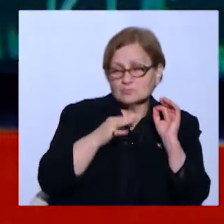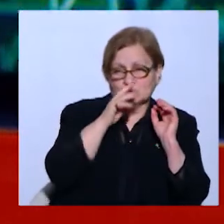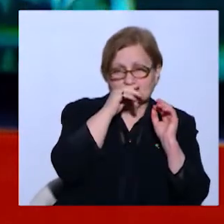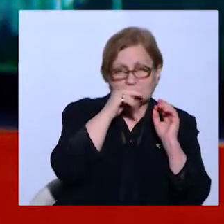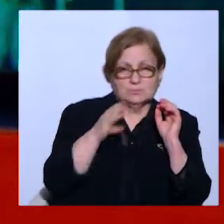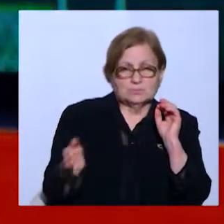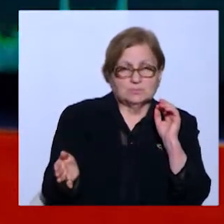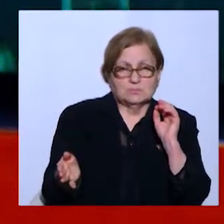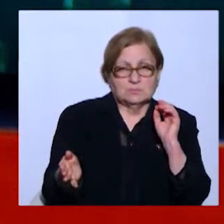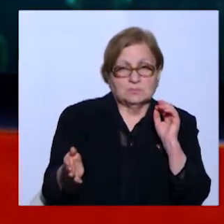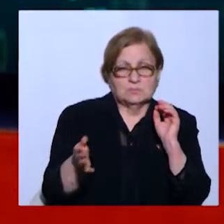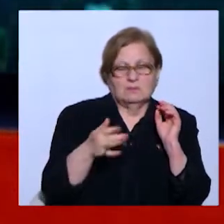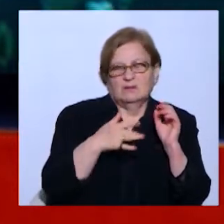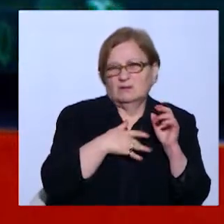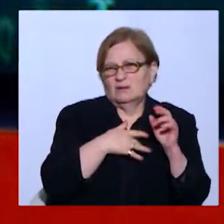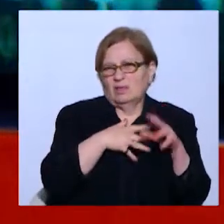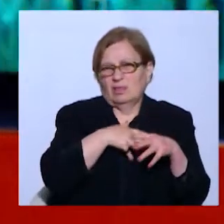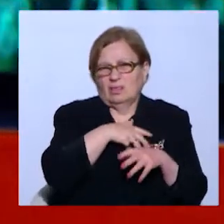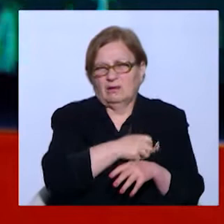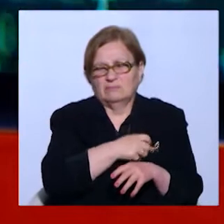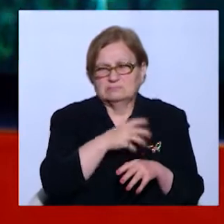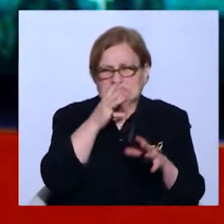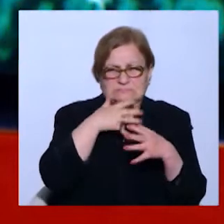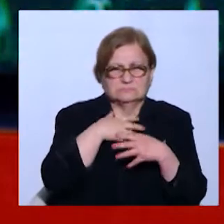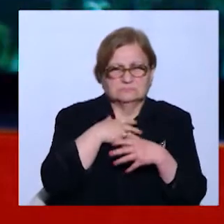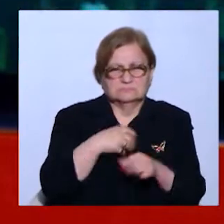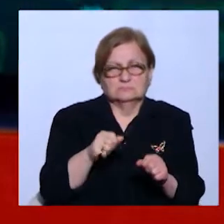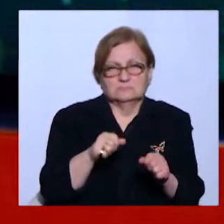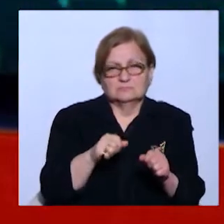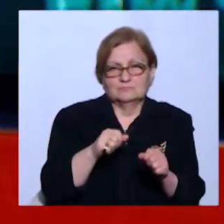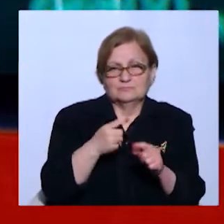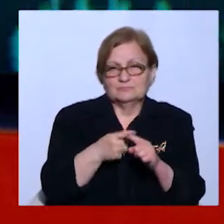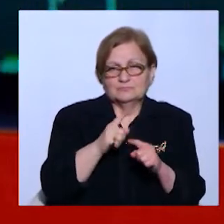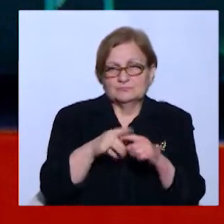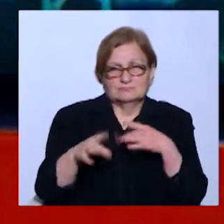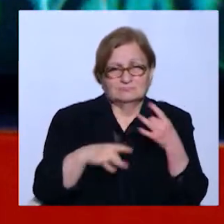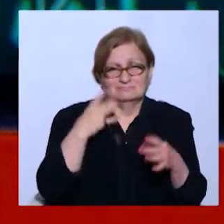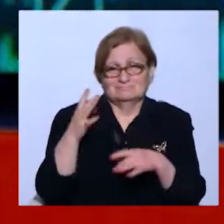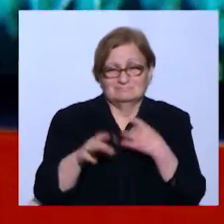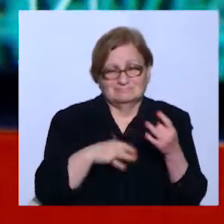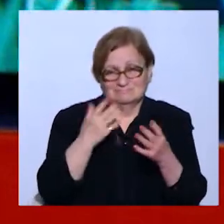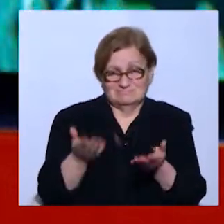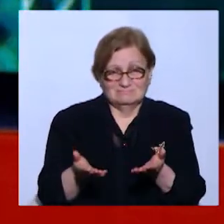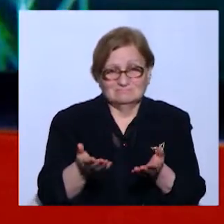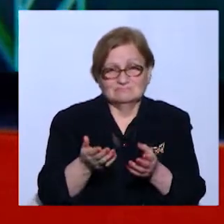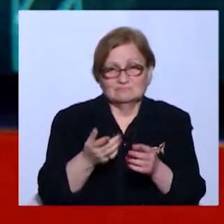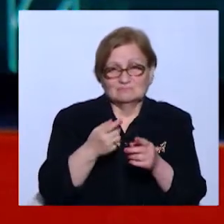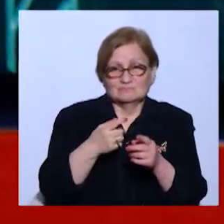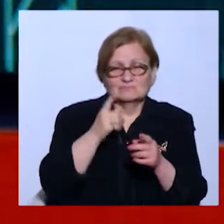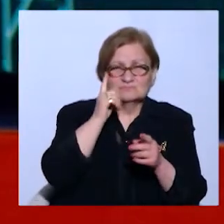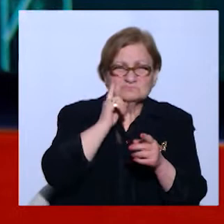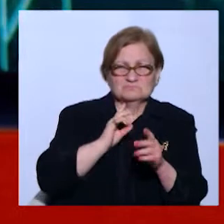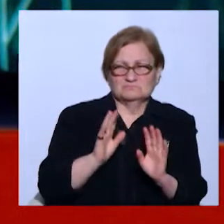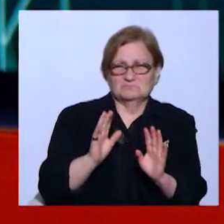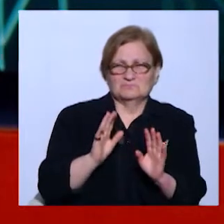რაღაცა გული მიცრუდება, რატო არ გამოვიდა პასუხი? შეიძლება ვთქვა ესე ცოტა გავღიზიანდები, რანერვიულდები და რაღაცა